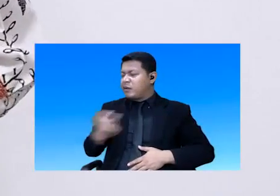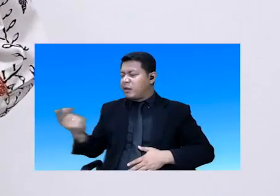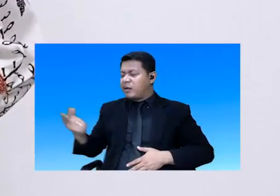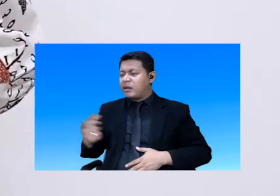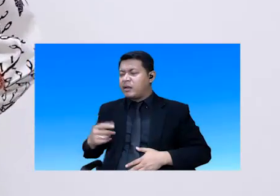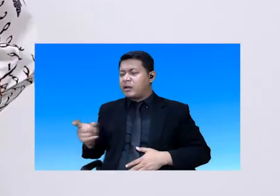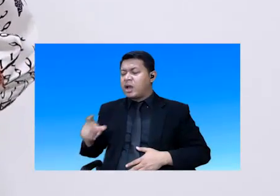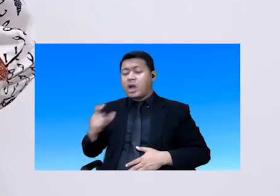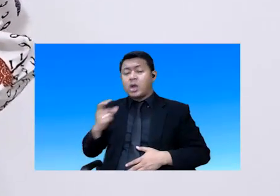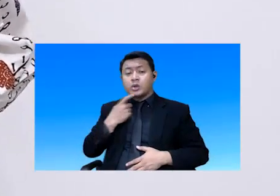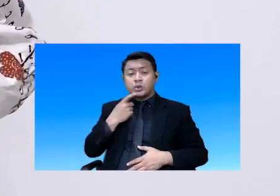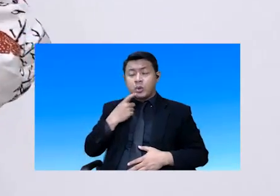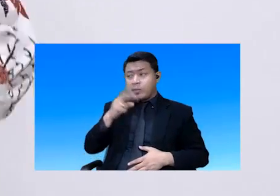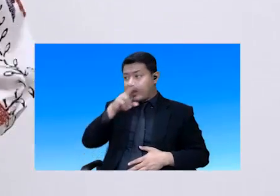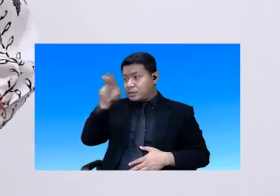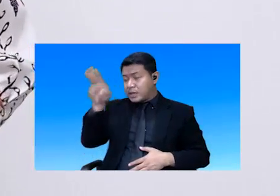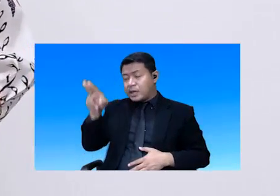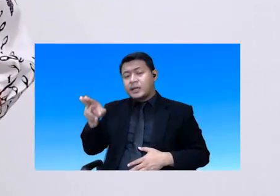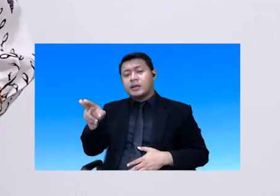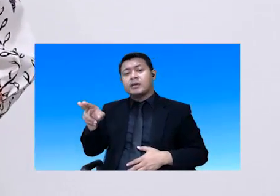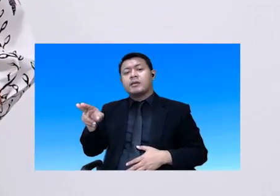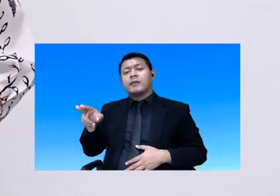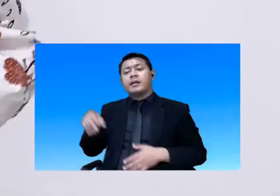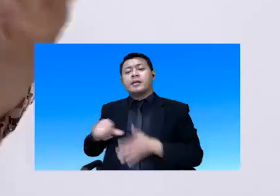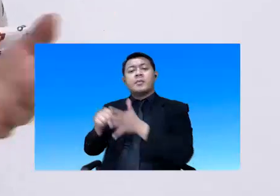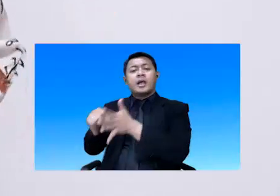coba cari nenek tua itu, mungkin dibantu untuk